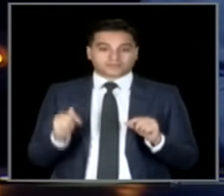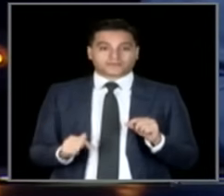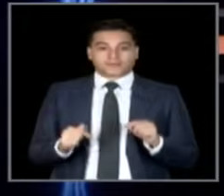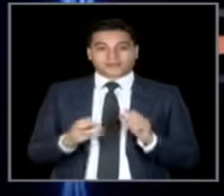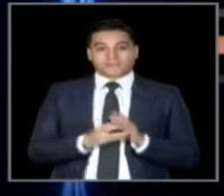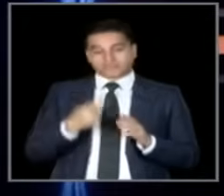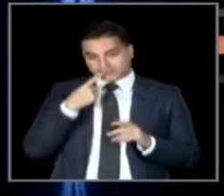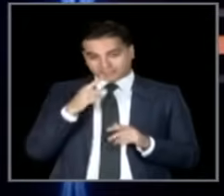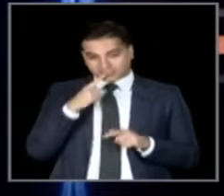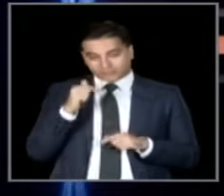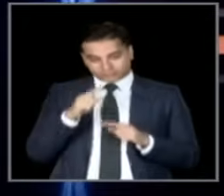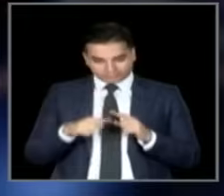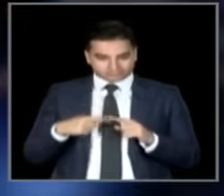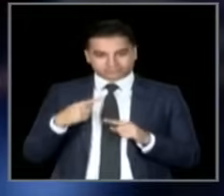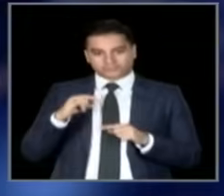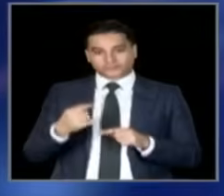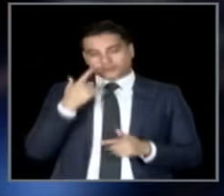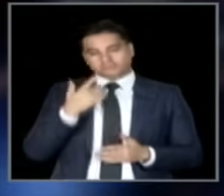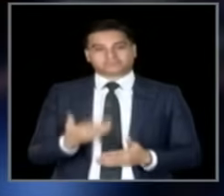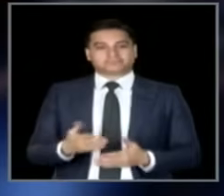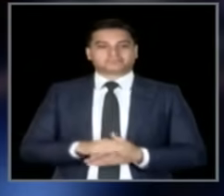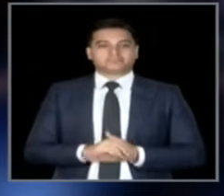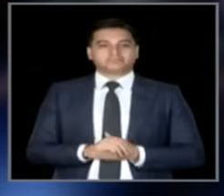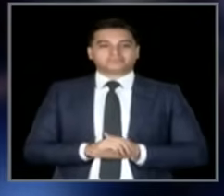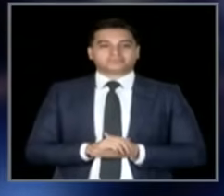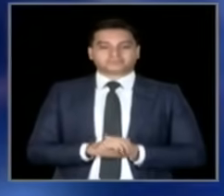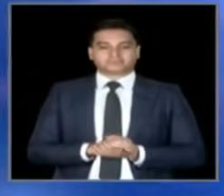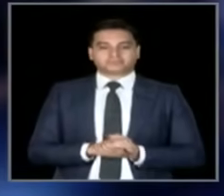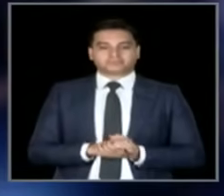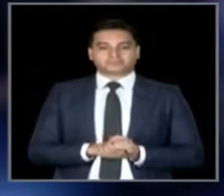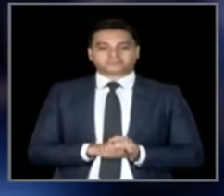اسكندرية، حان معاد الجوكر.